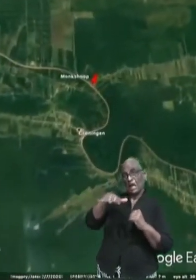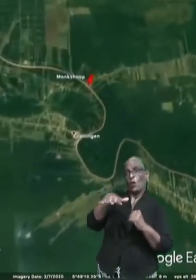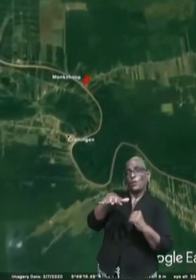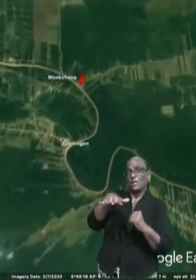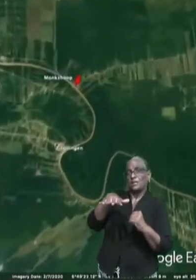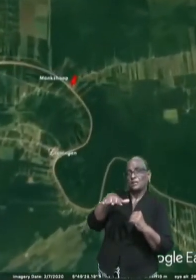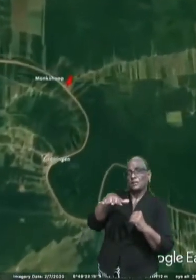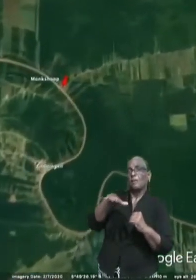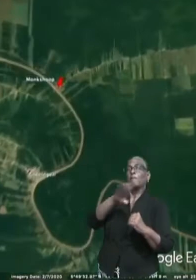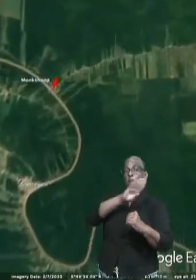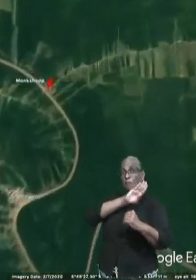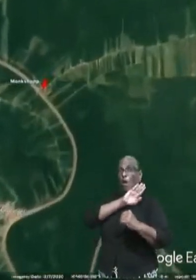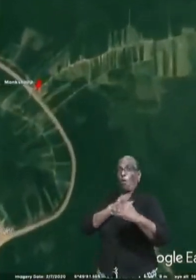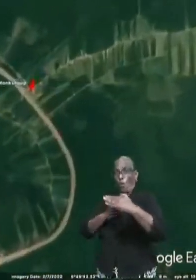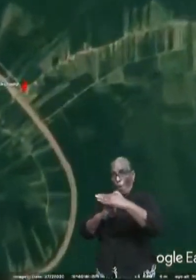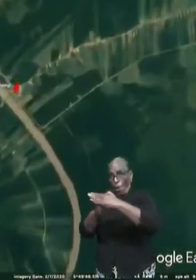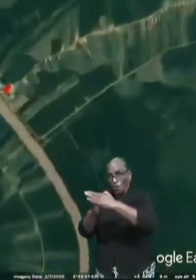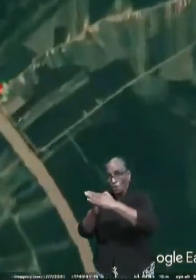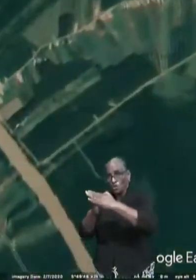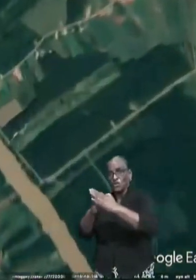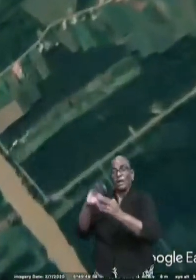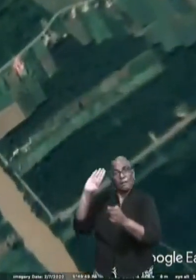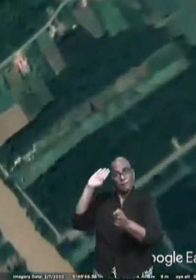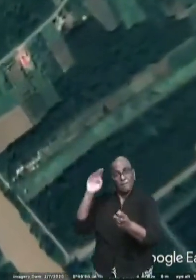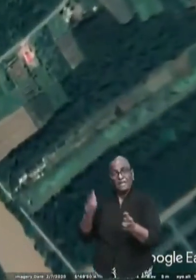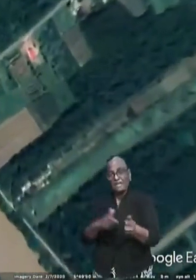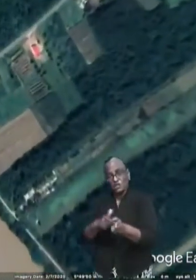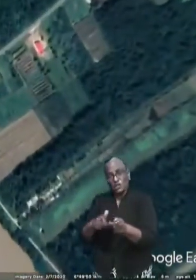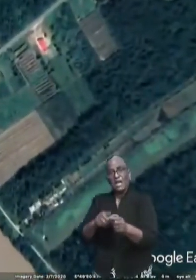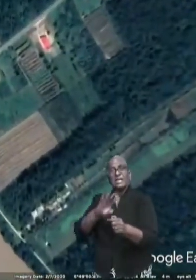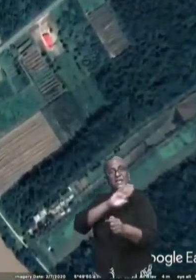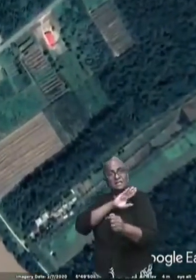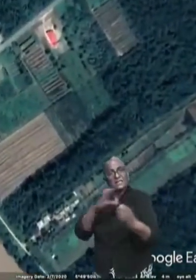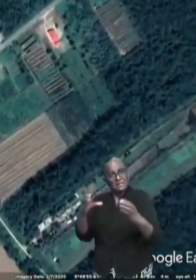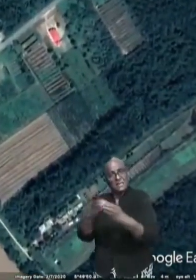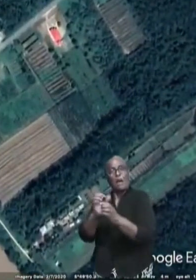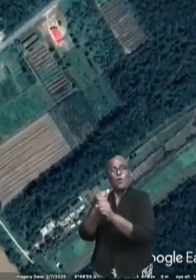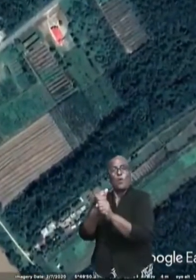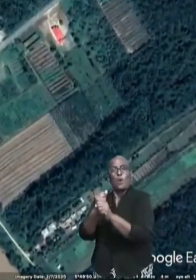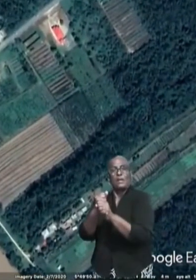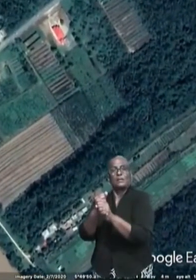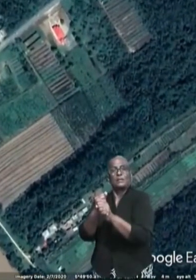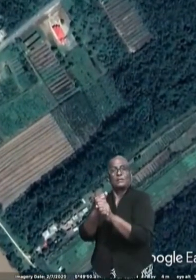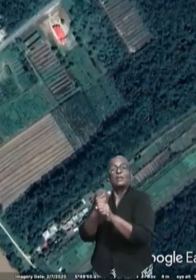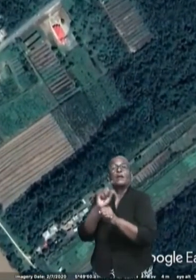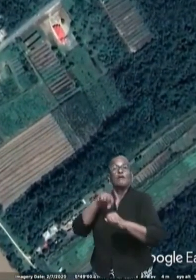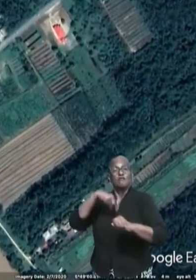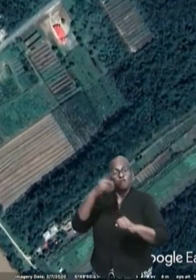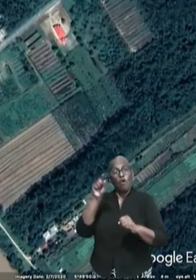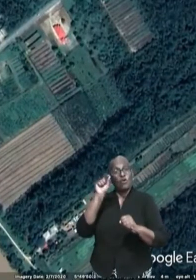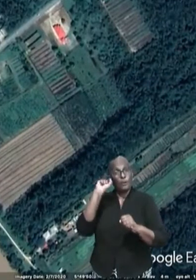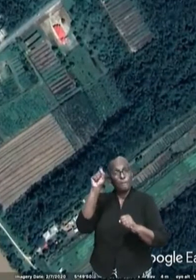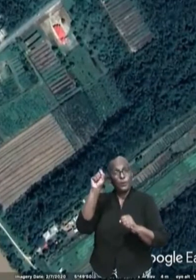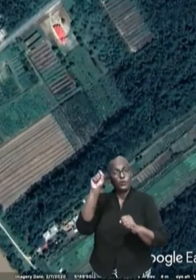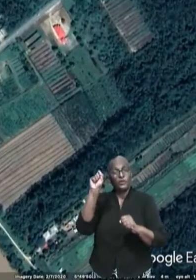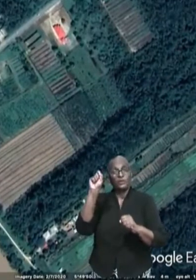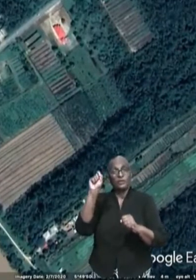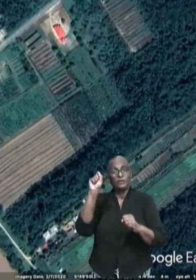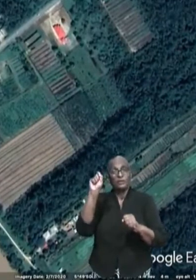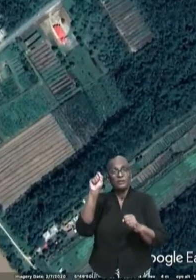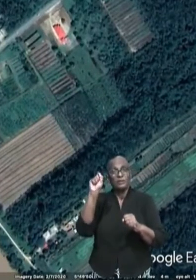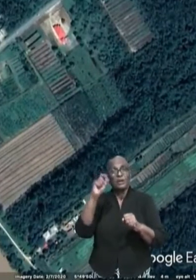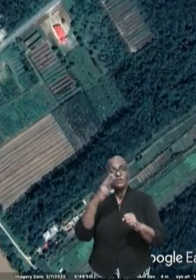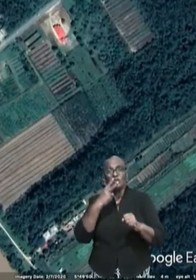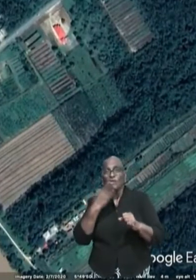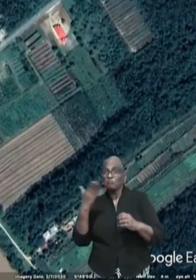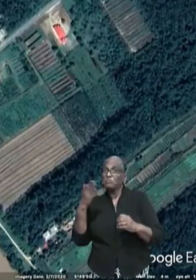ook ondersteund door leden van het Nationaal Leger. En bij de checkpoints krijgt u dus ook, zult